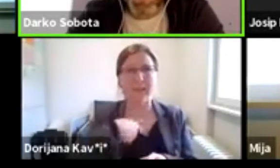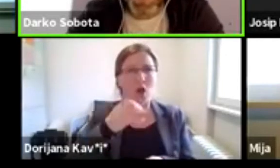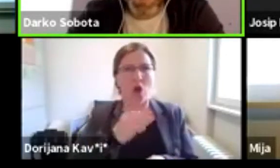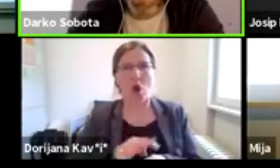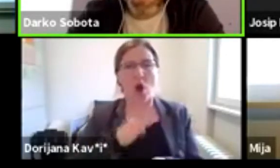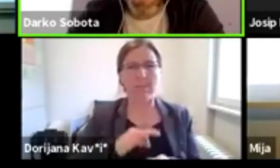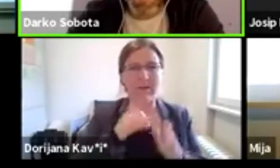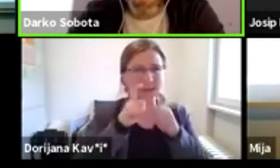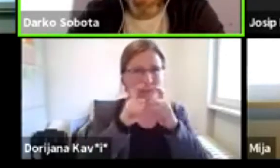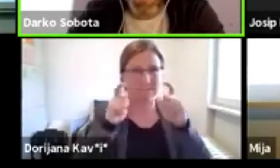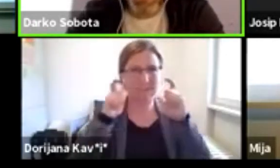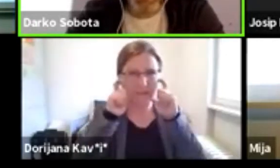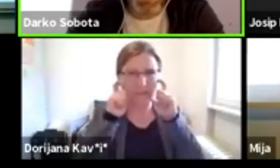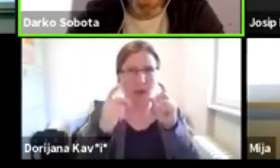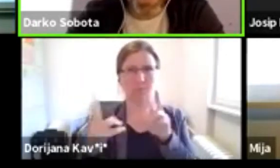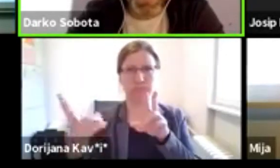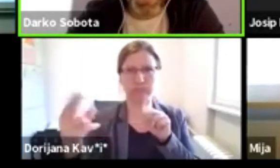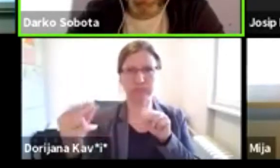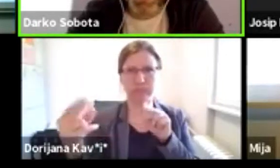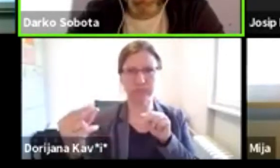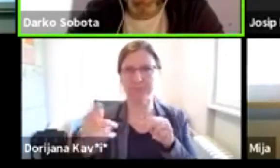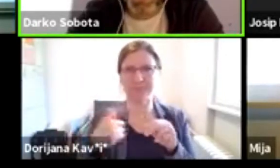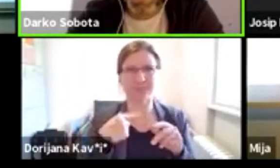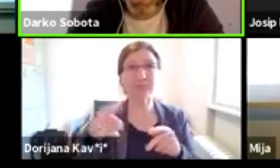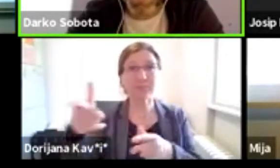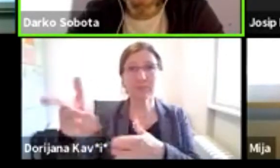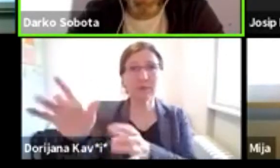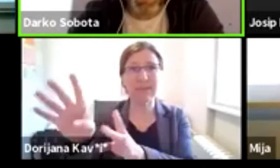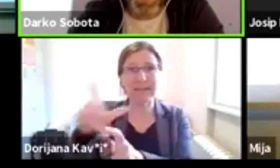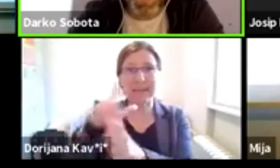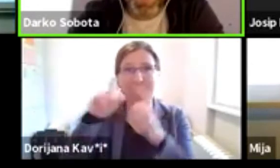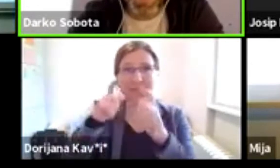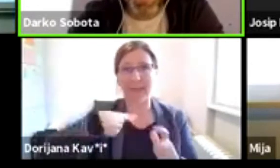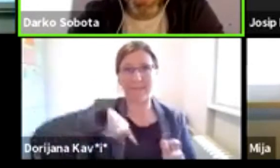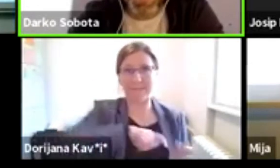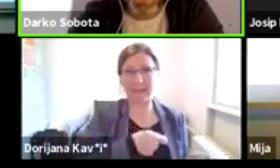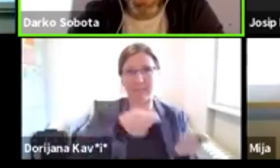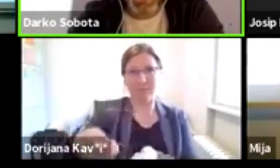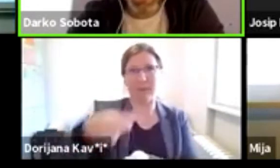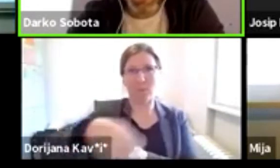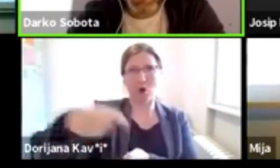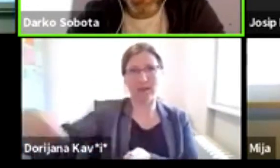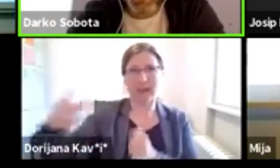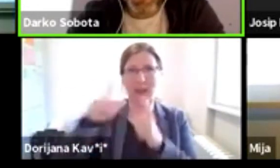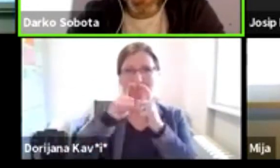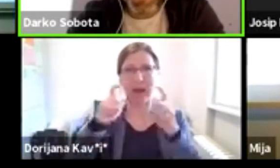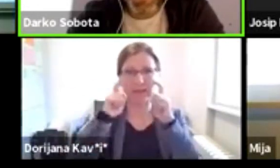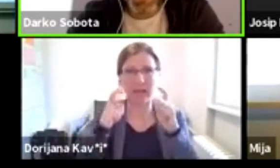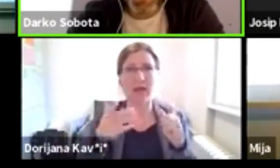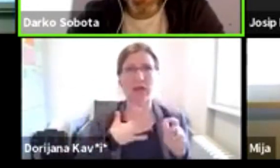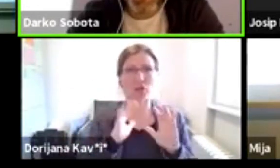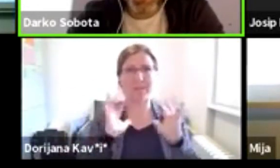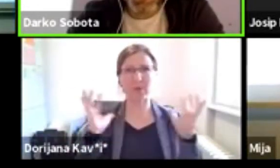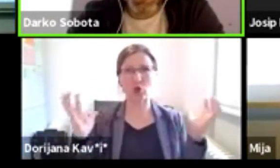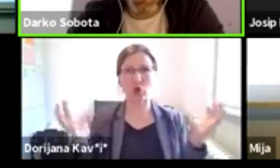prilikom komunikacije sa klijentima, njima osiguravamo maske ako su slučajno došli bez maske, imamo dovoljno velike prostore. Izazovno nam je znalo